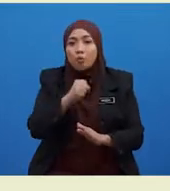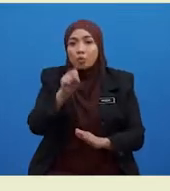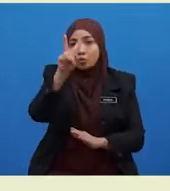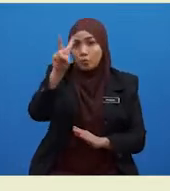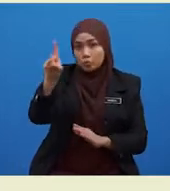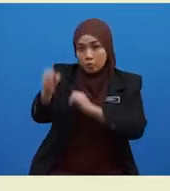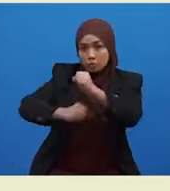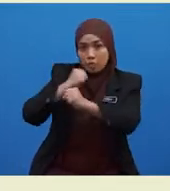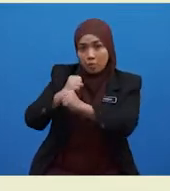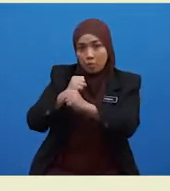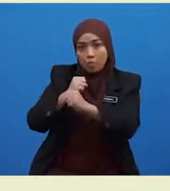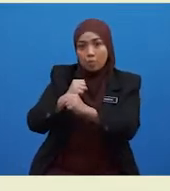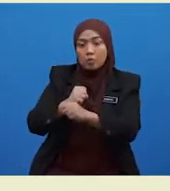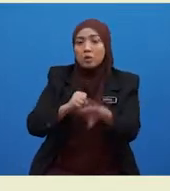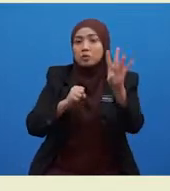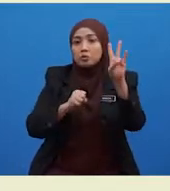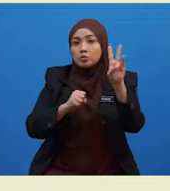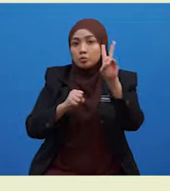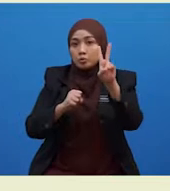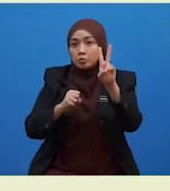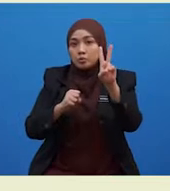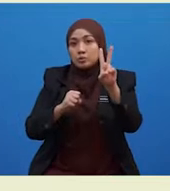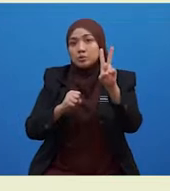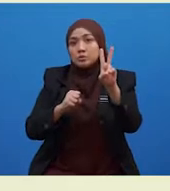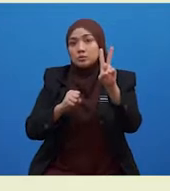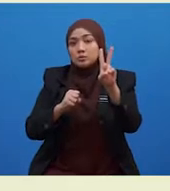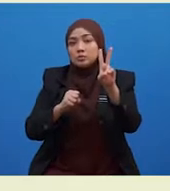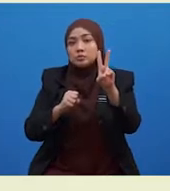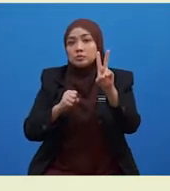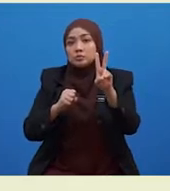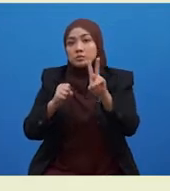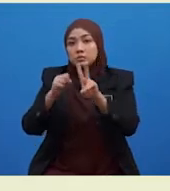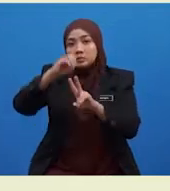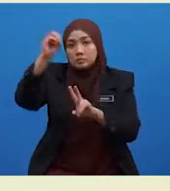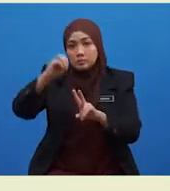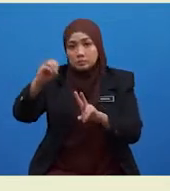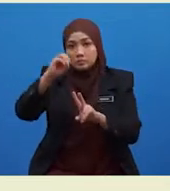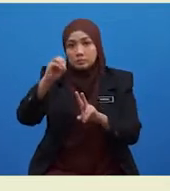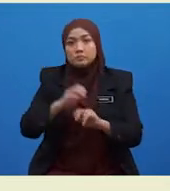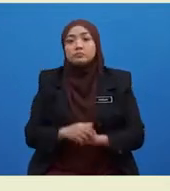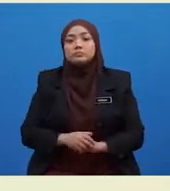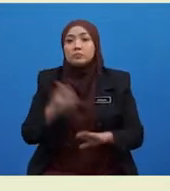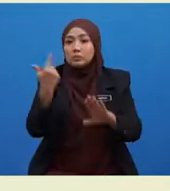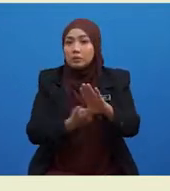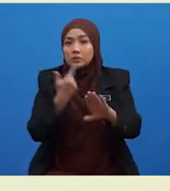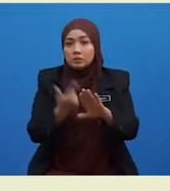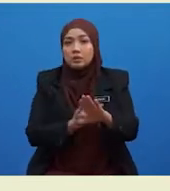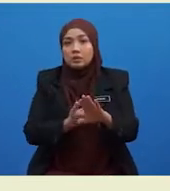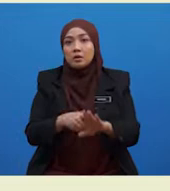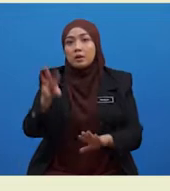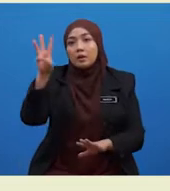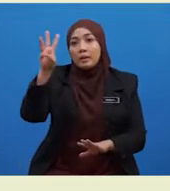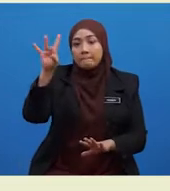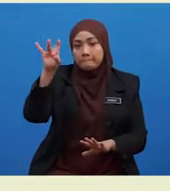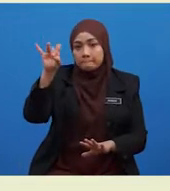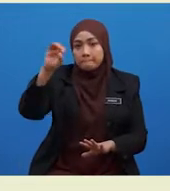tahun. Kadar nadi rehat 72 denyutan nadi seminit. Kira kadar nadi latihan Abu